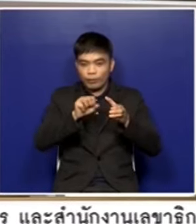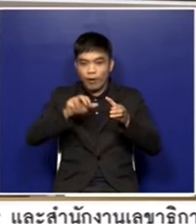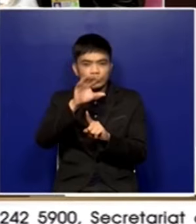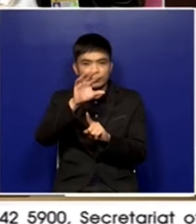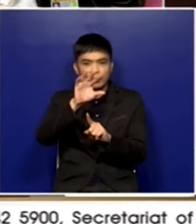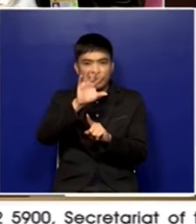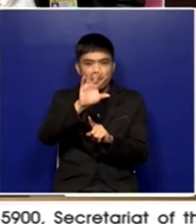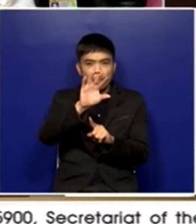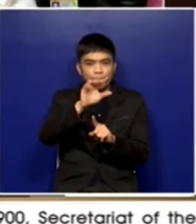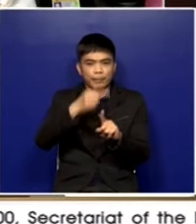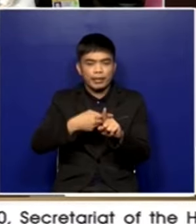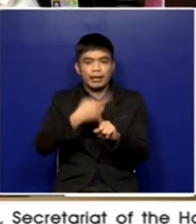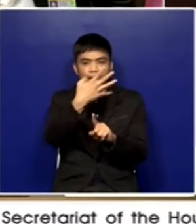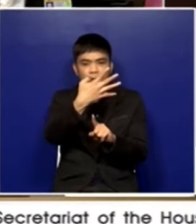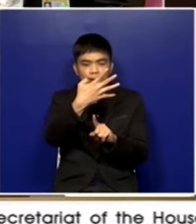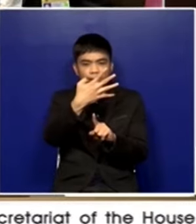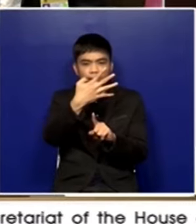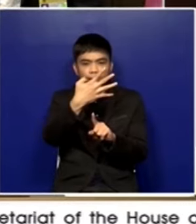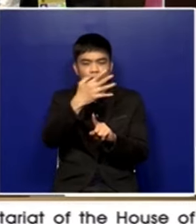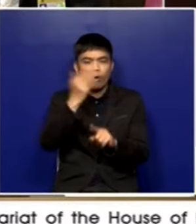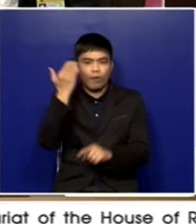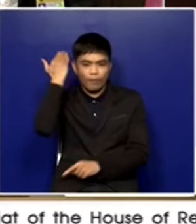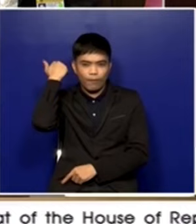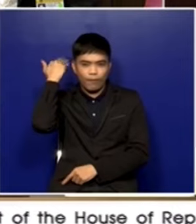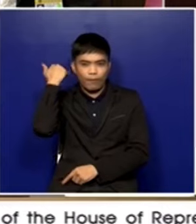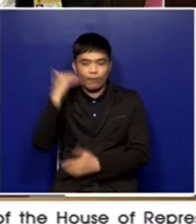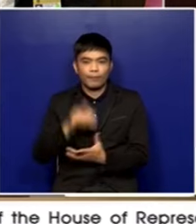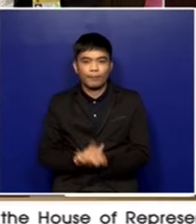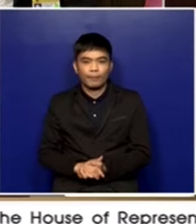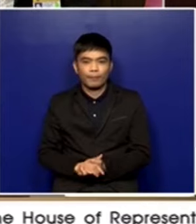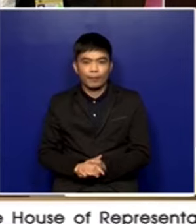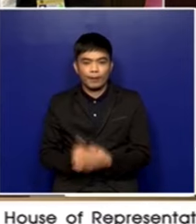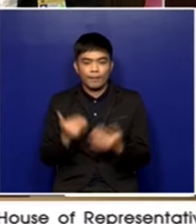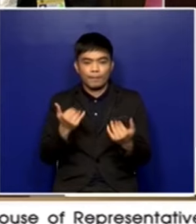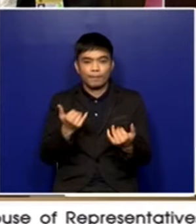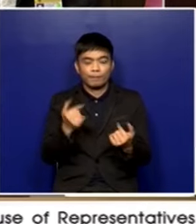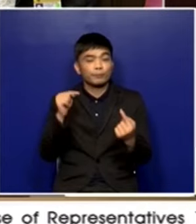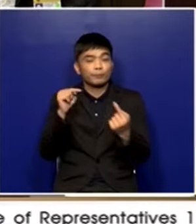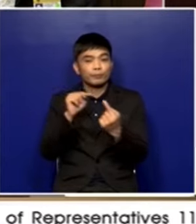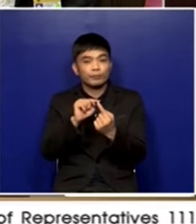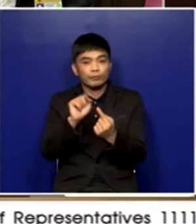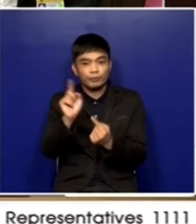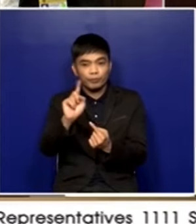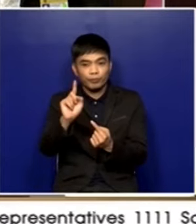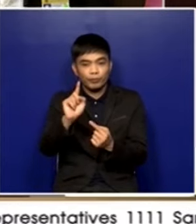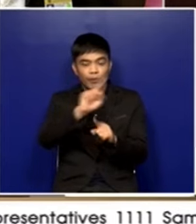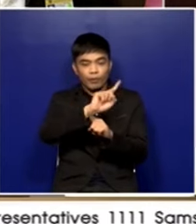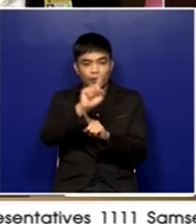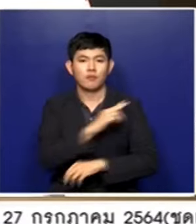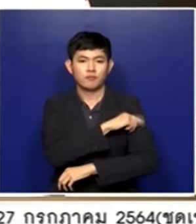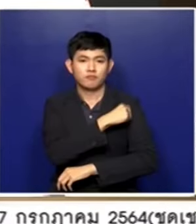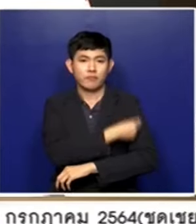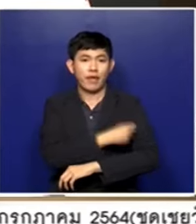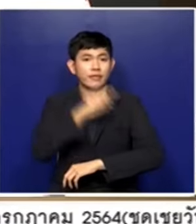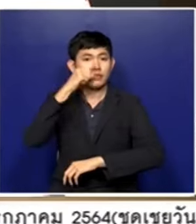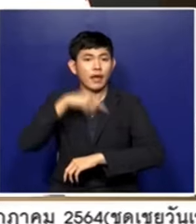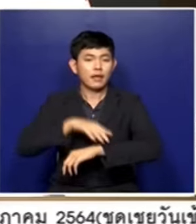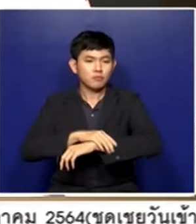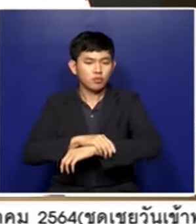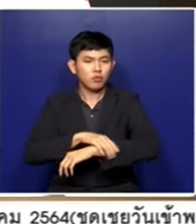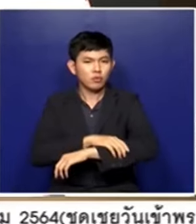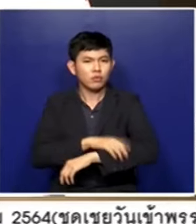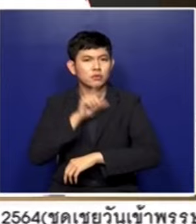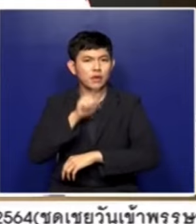มาดูดีกว่าคัดค้าตั้งแต่ตอนแรกสร้อยทองอ้ะจะมีและผูกพันกับตามมาตอน 9กุมภาพันธ์นี้ต้องติดตามกันนะครับอีกหนึ่งเรื่อง